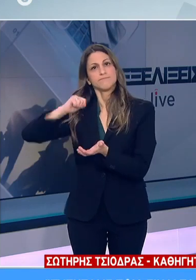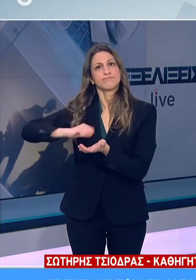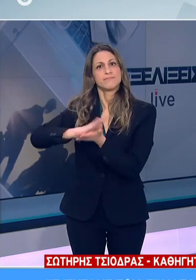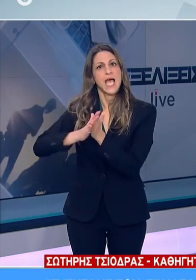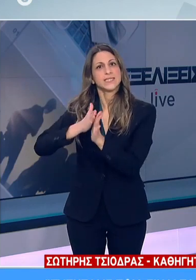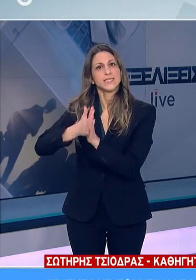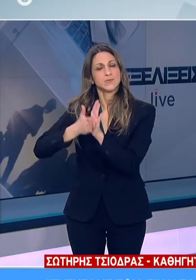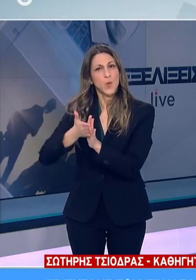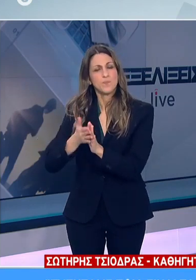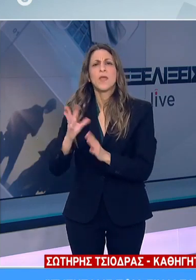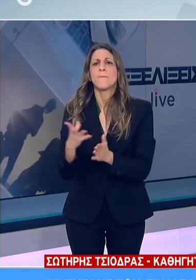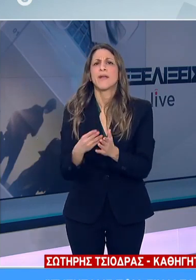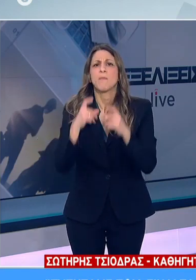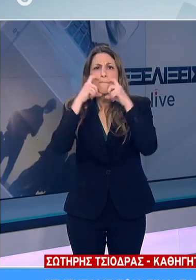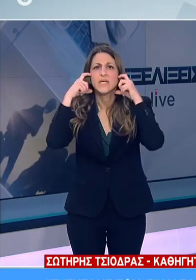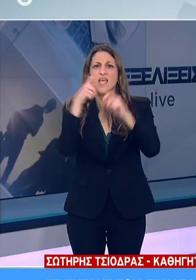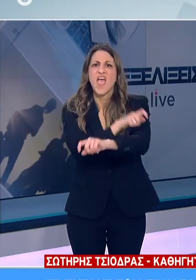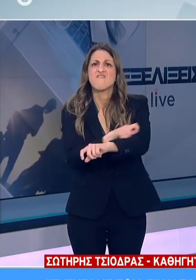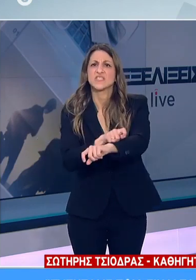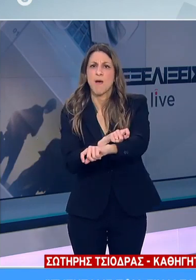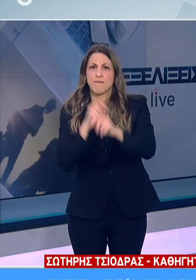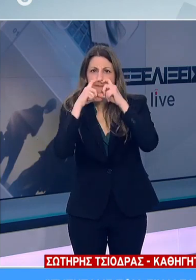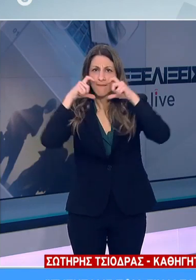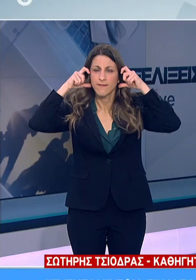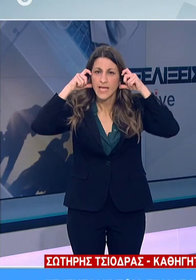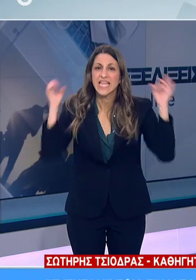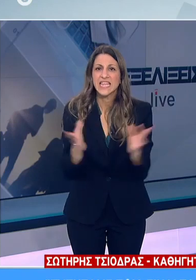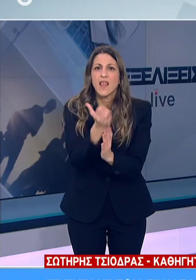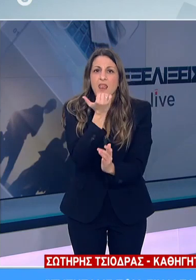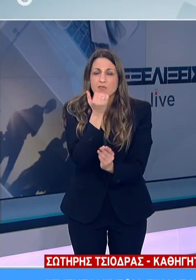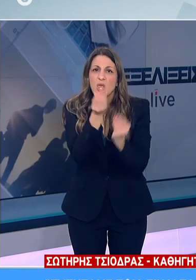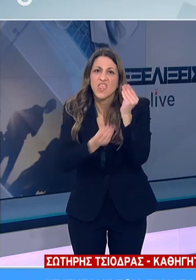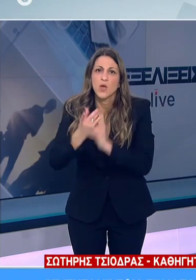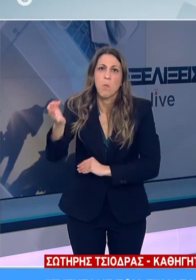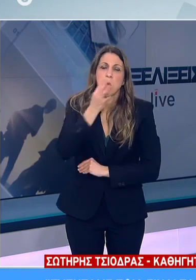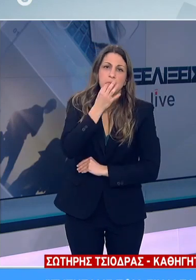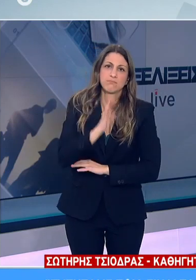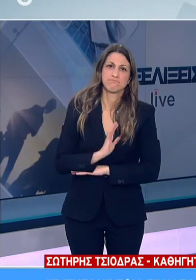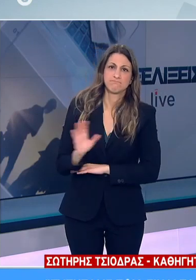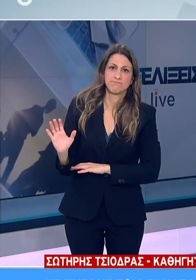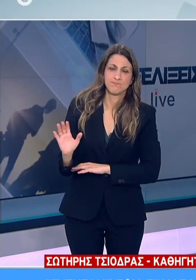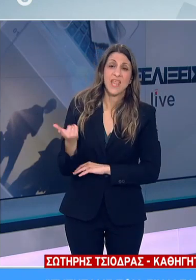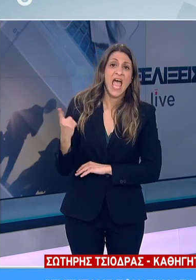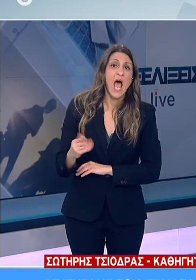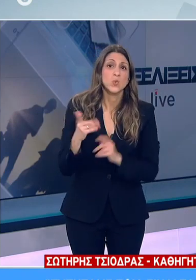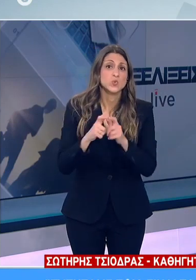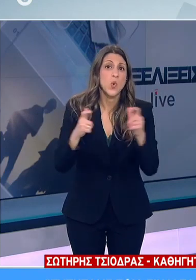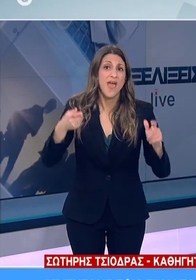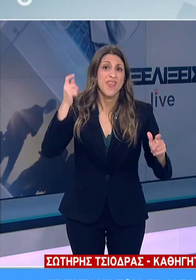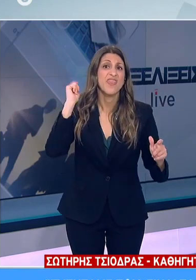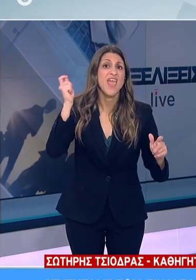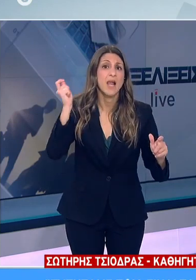χρησιμοποιεί κανείς μια υφασμάτινη μάσκα με λάθος τρόπο. Άρα θέλει πάρα πολύ προσοχή. Το διάλειμμα των σχολείων φυσικά και θέλει προσοχή. Βλέπετε